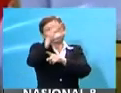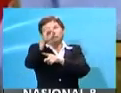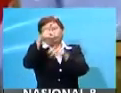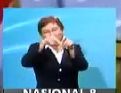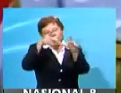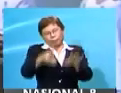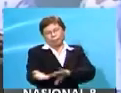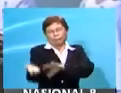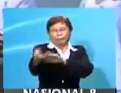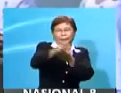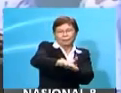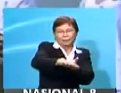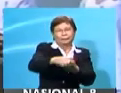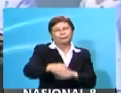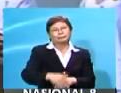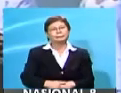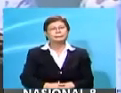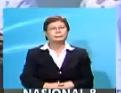penumpangnya